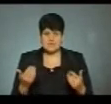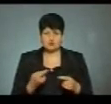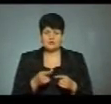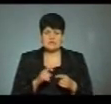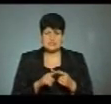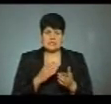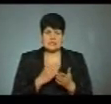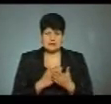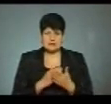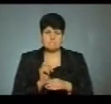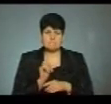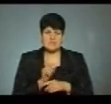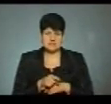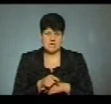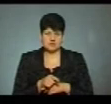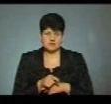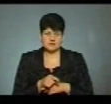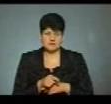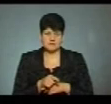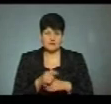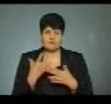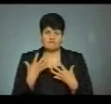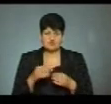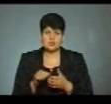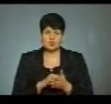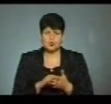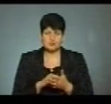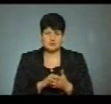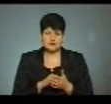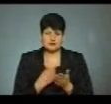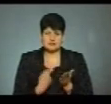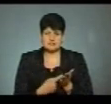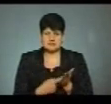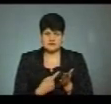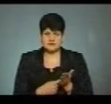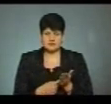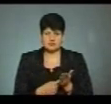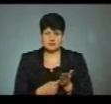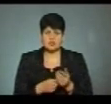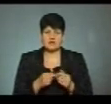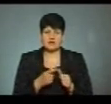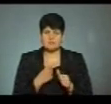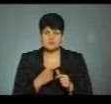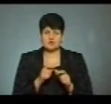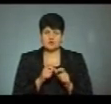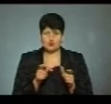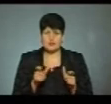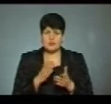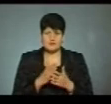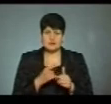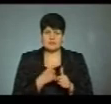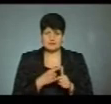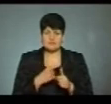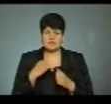є призначення вже документального засвідчення. Імені школа має назву